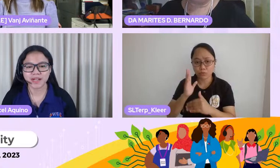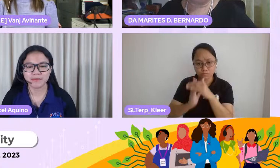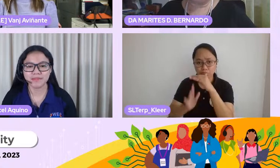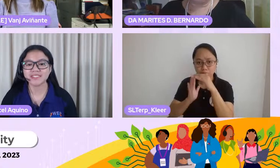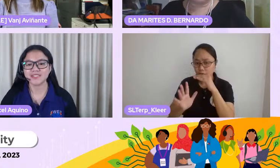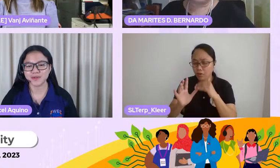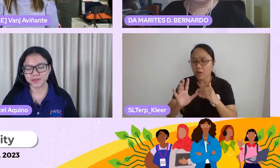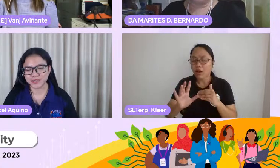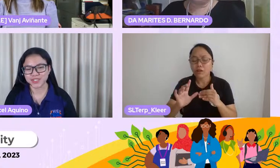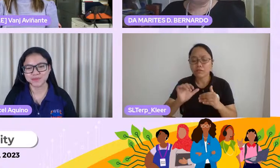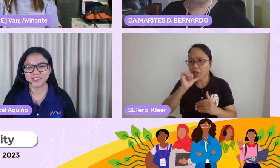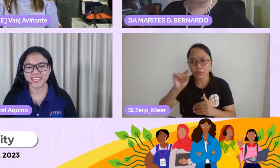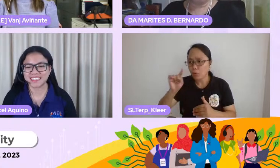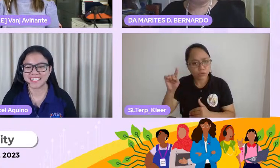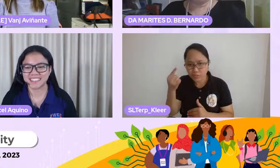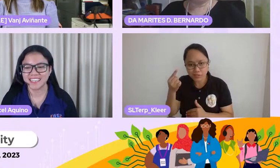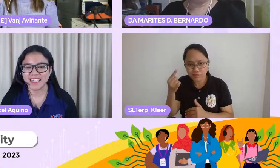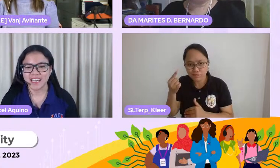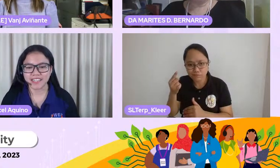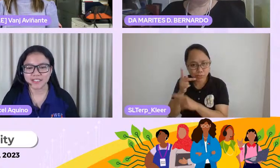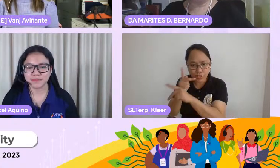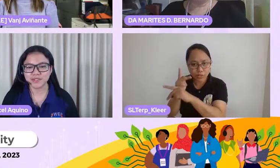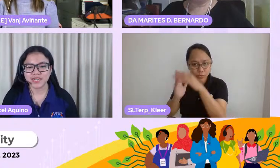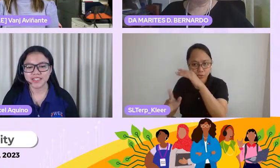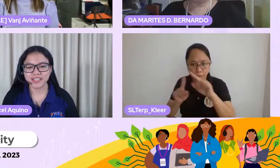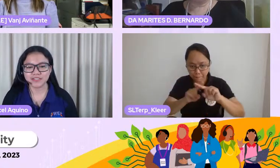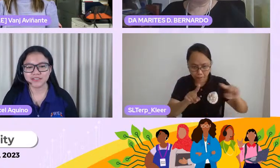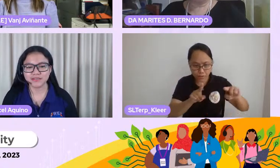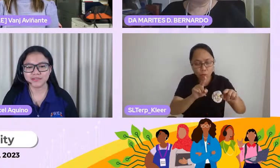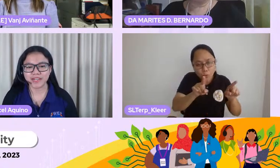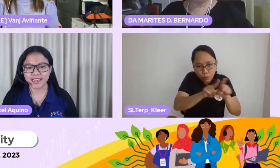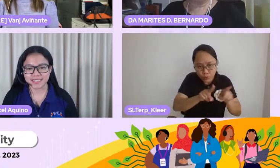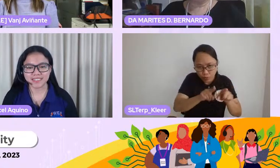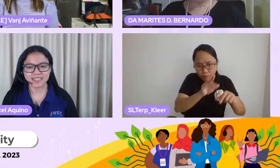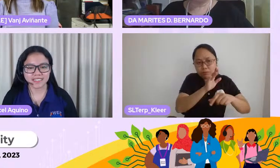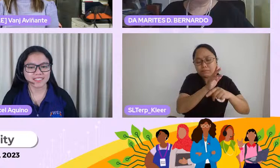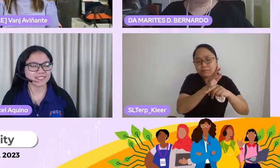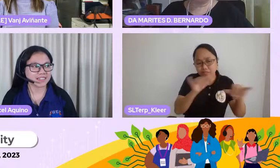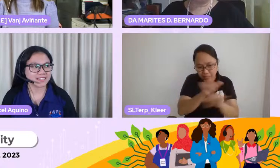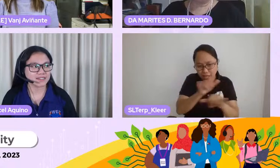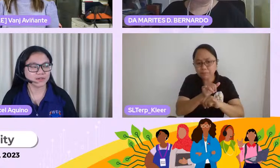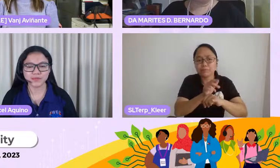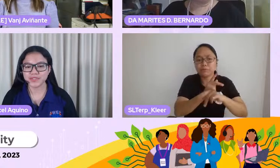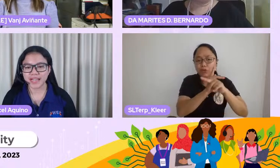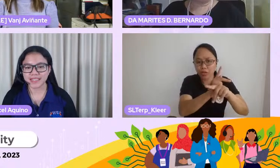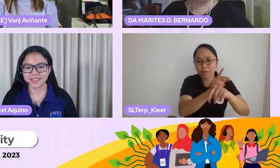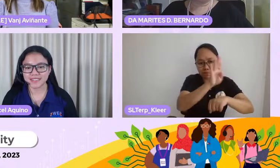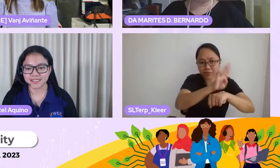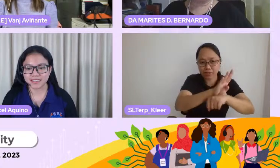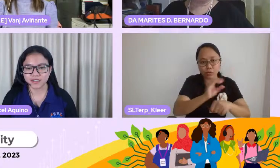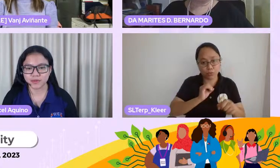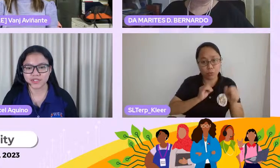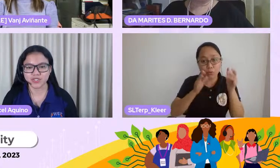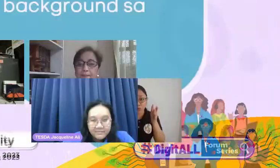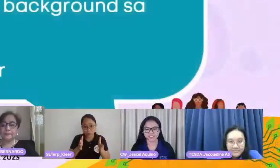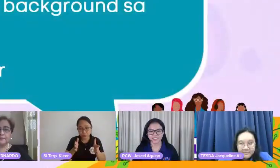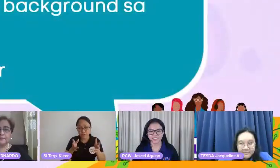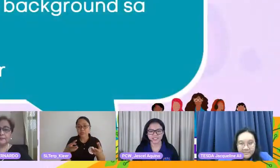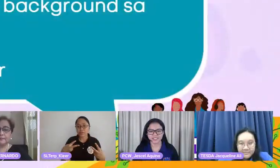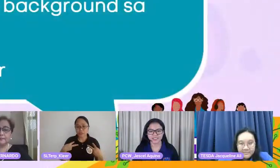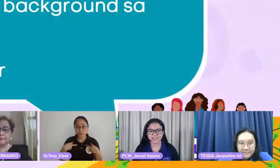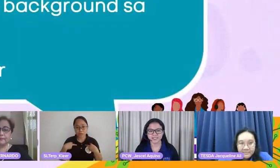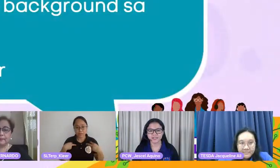ito ng mga business owners po natin. Ayan po. Thank you, Asik Lenny. Let's go po sa ating second